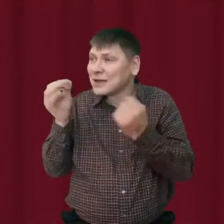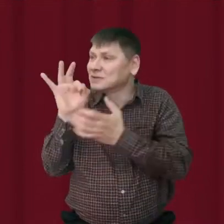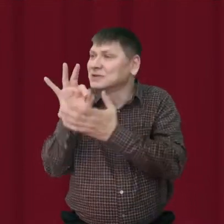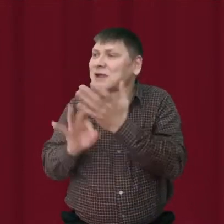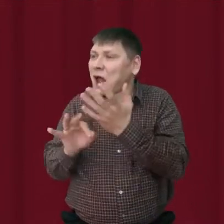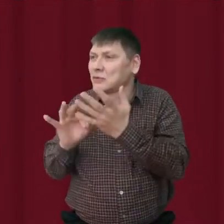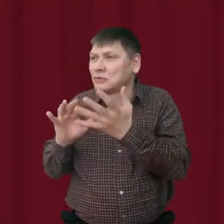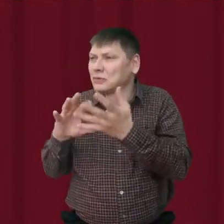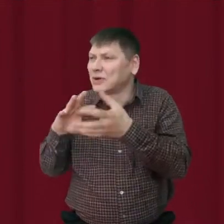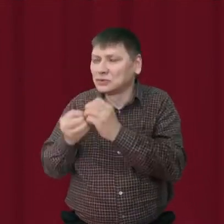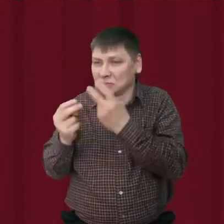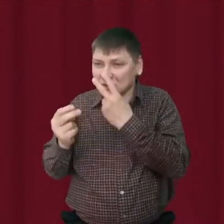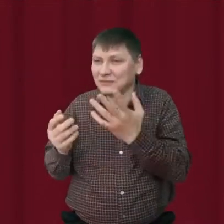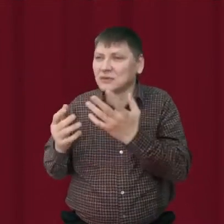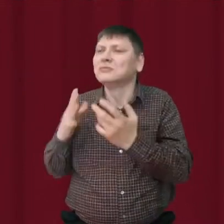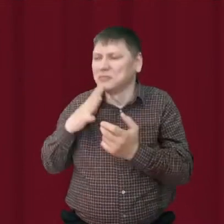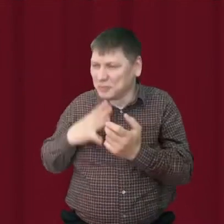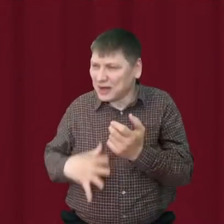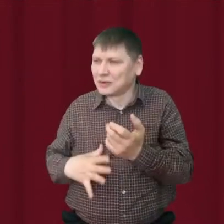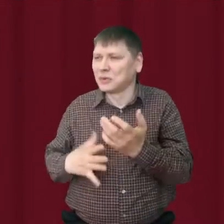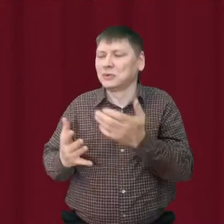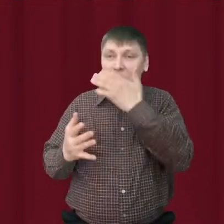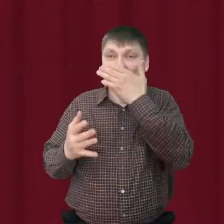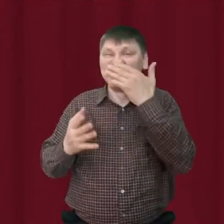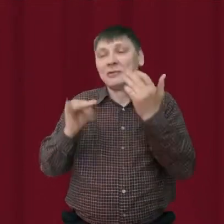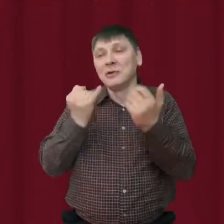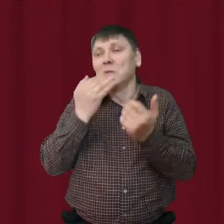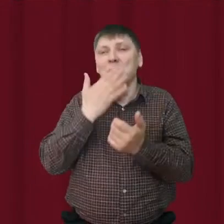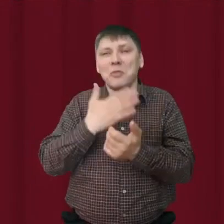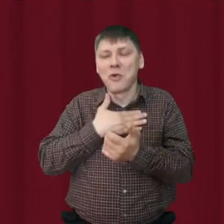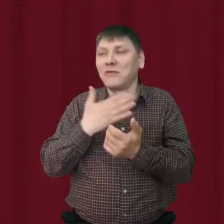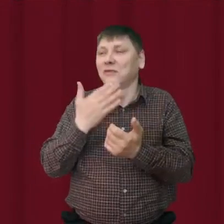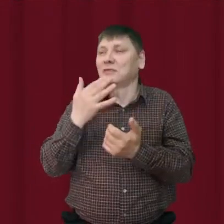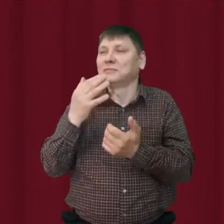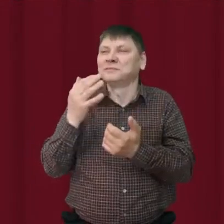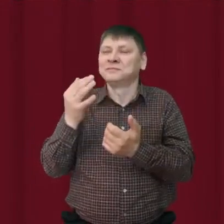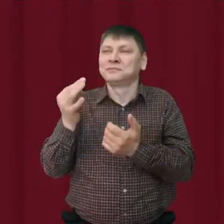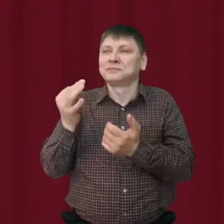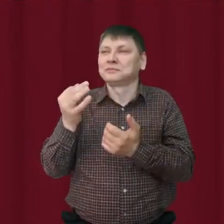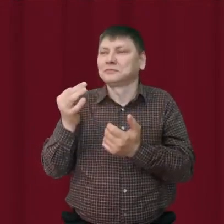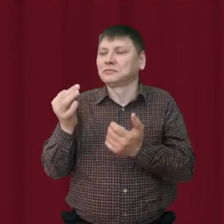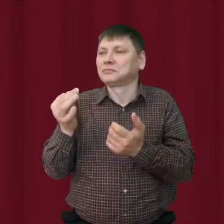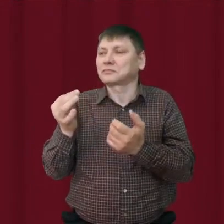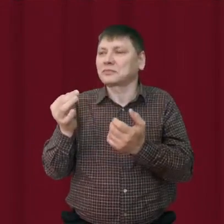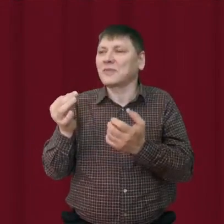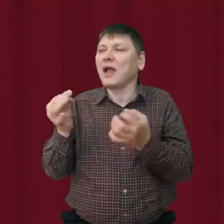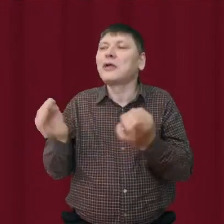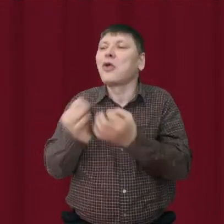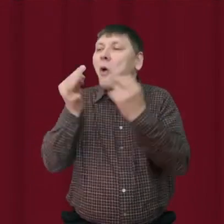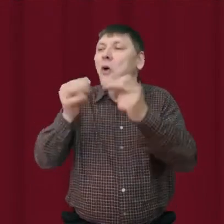итоге. Это то действие, которое продолжается и тогда, когда нет сил, когда теряется надежда, когда кажется, что выхода